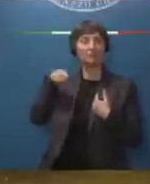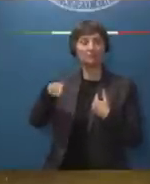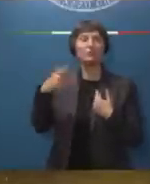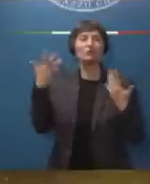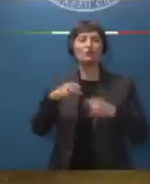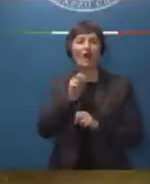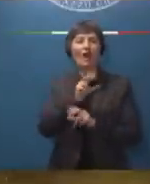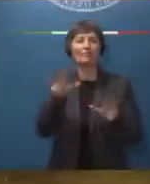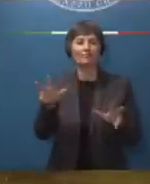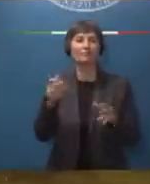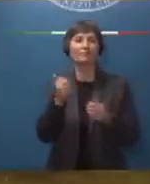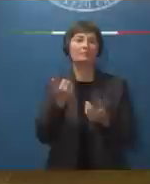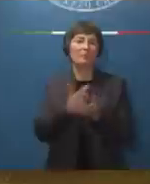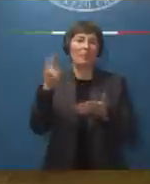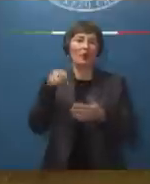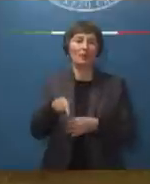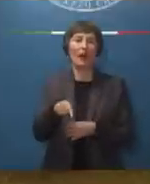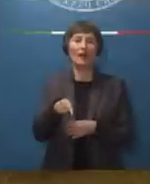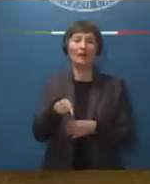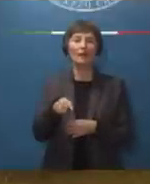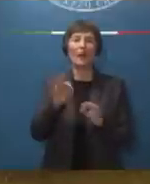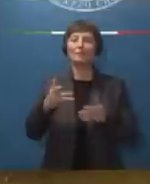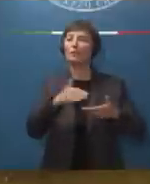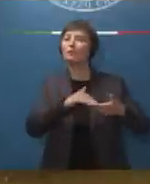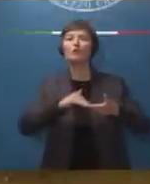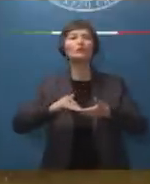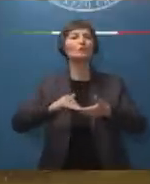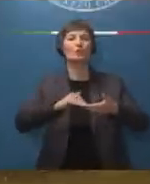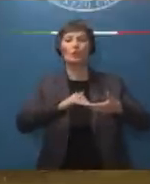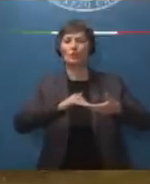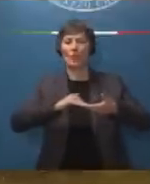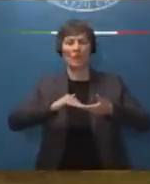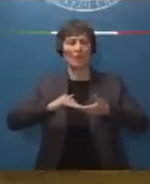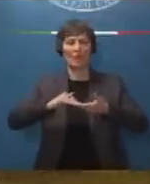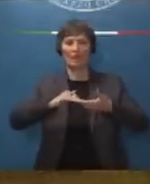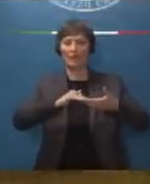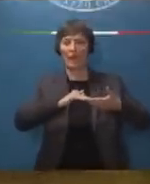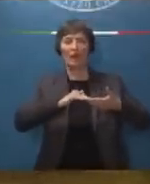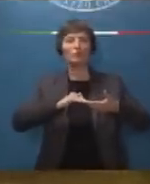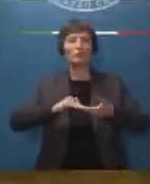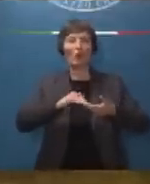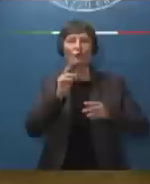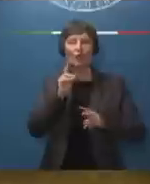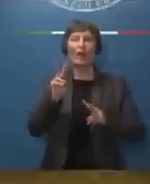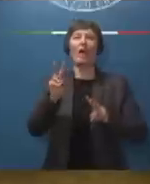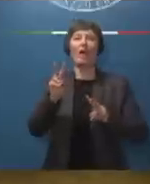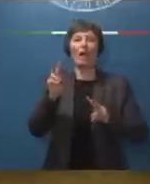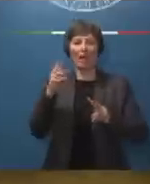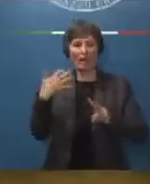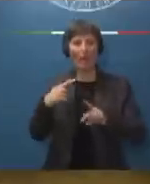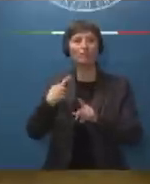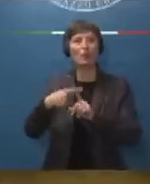perché è importante per tutta la società per la sua percezione positiva perché